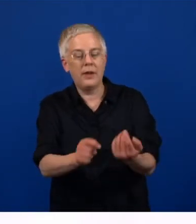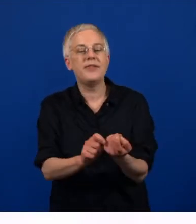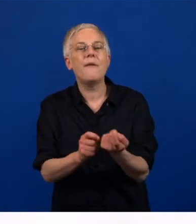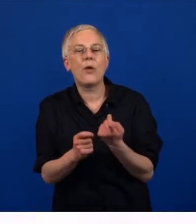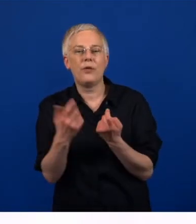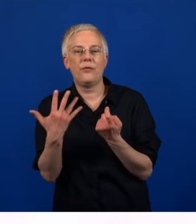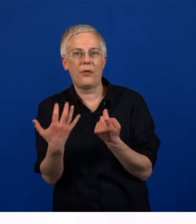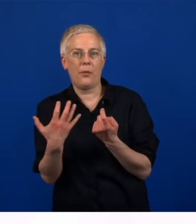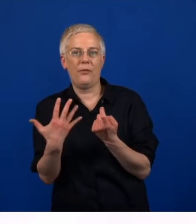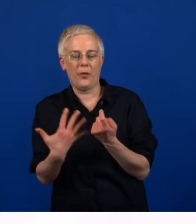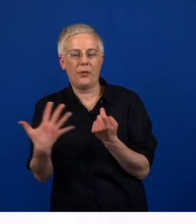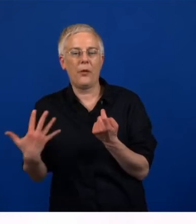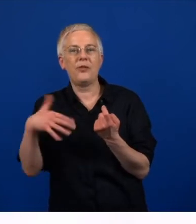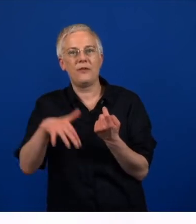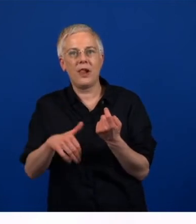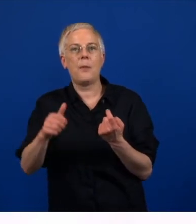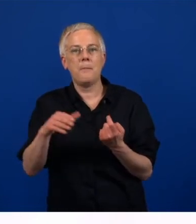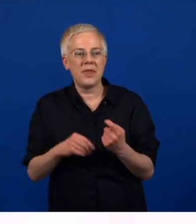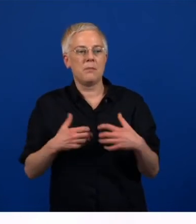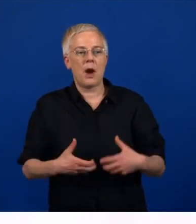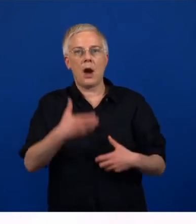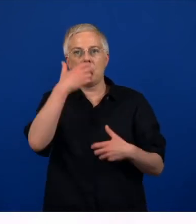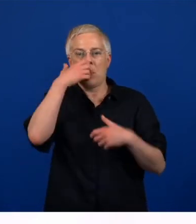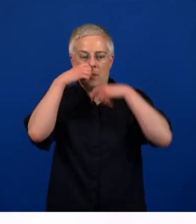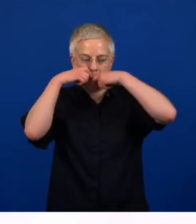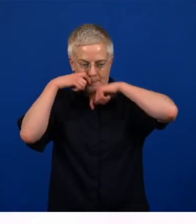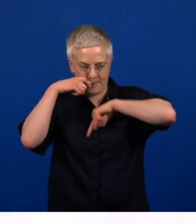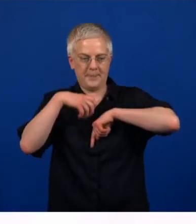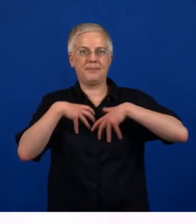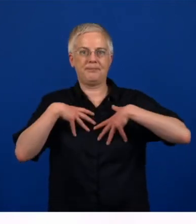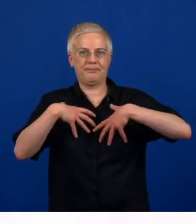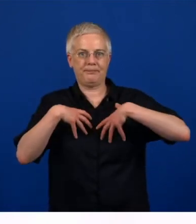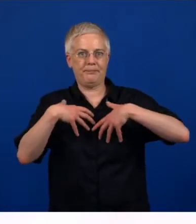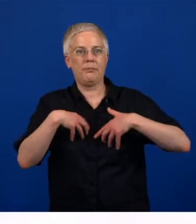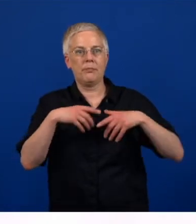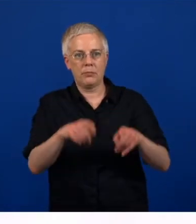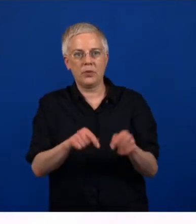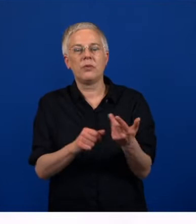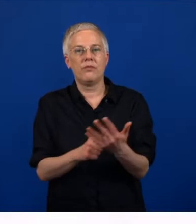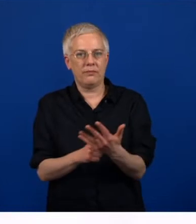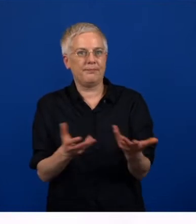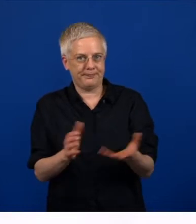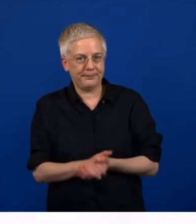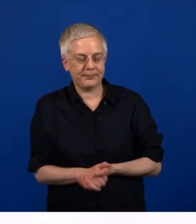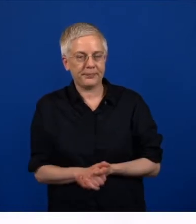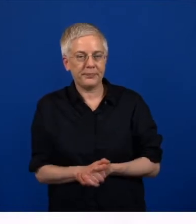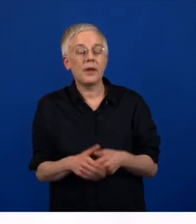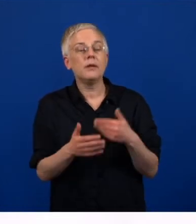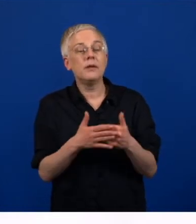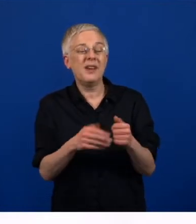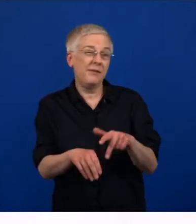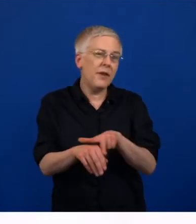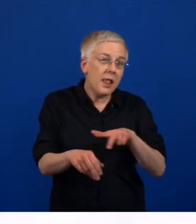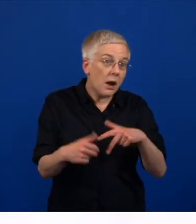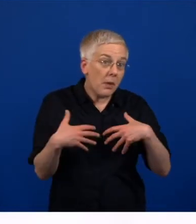worden. 55 Fälle sind etwas über 10% aller Krankenhauspatienten. Die mittlere Beatmungsdauer